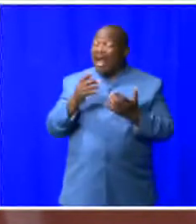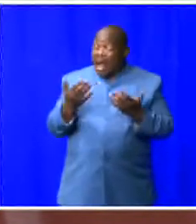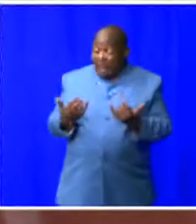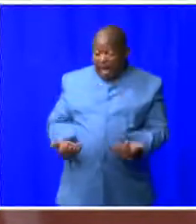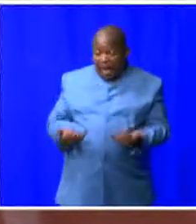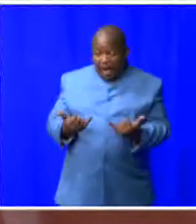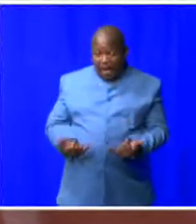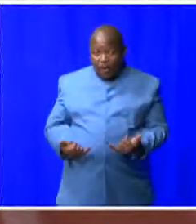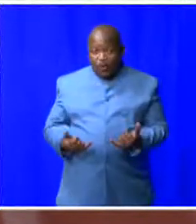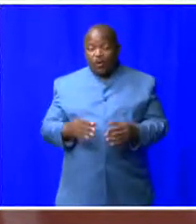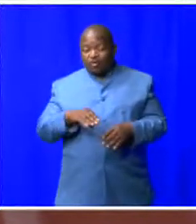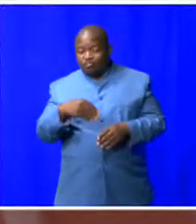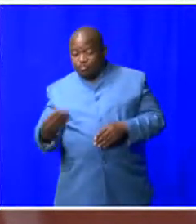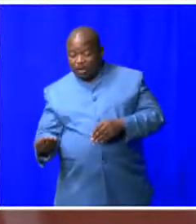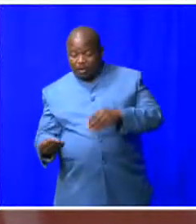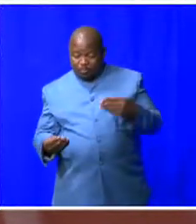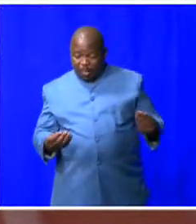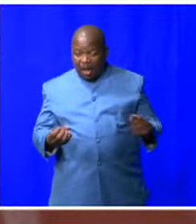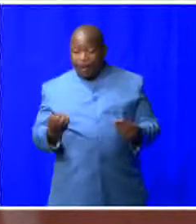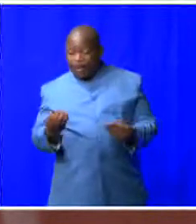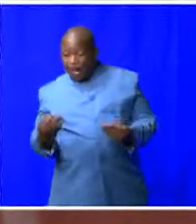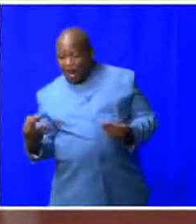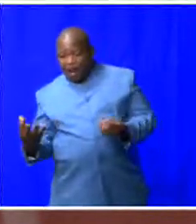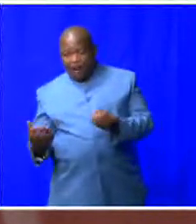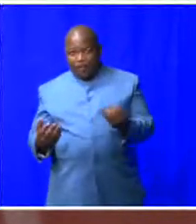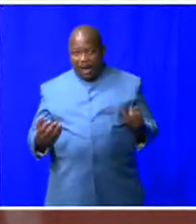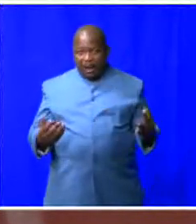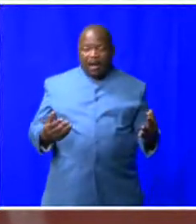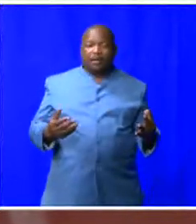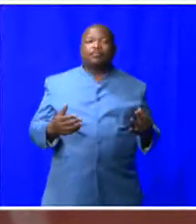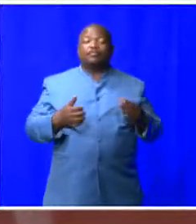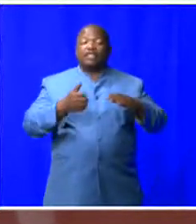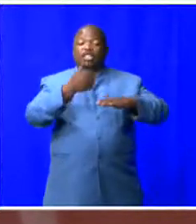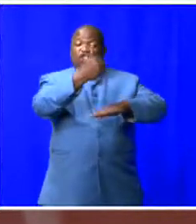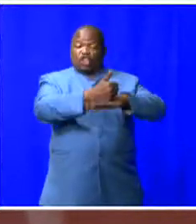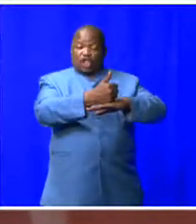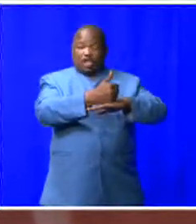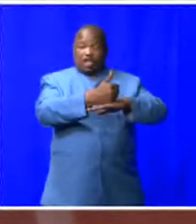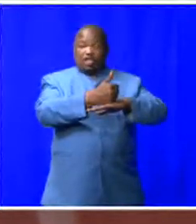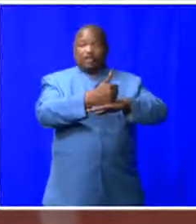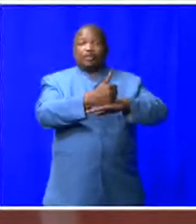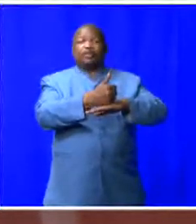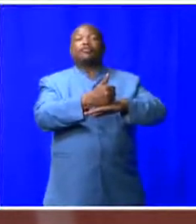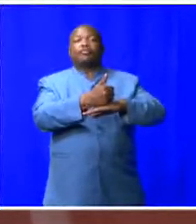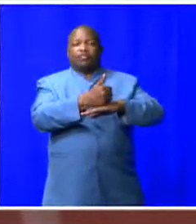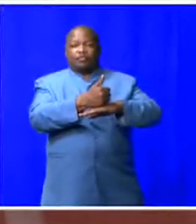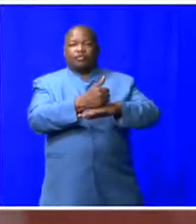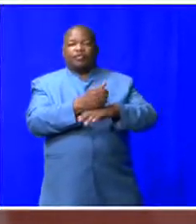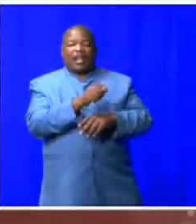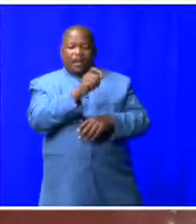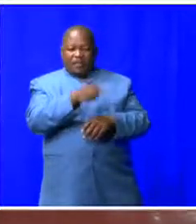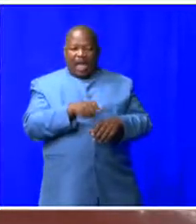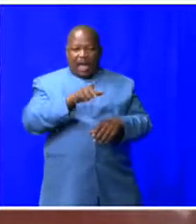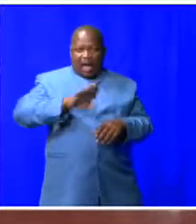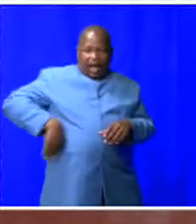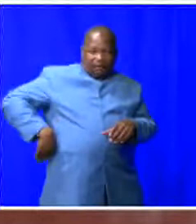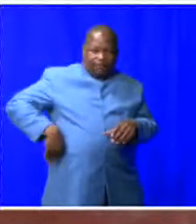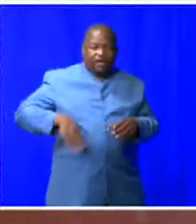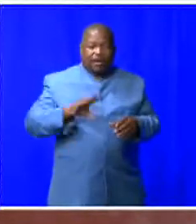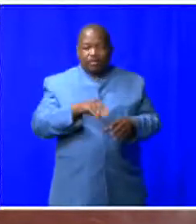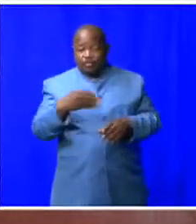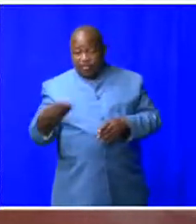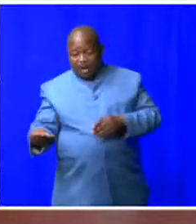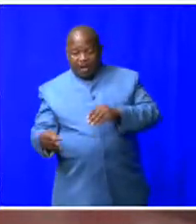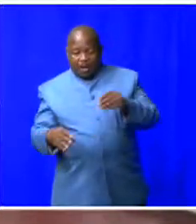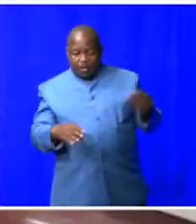ekhaya kubalwa sona sigaba senvuna yenkundla kubalwa ke umumfu wekugcina njengoba ngidawucela umlangeni ukuthi sekakukhombise nje